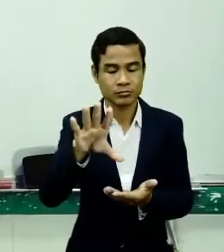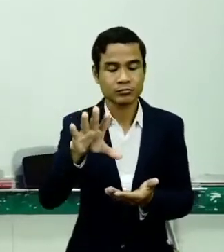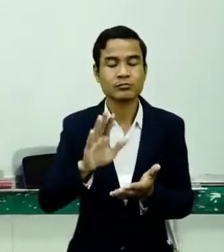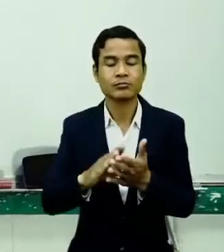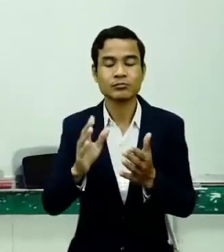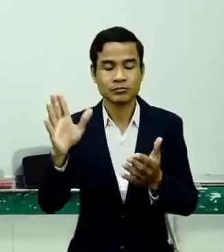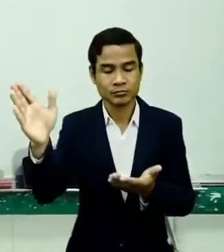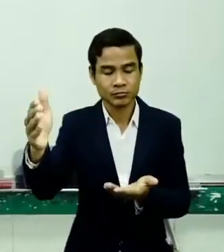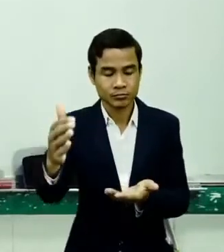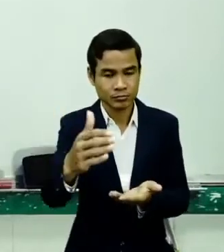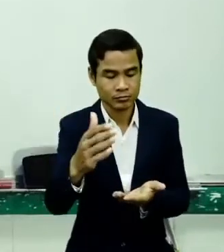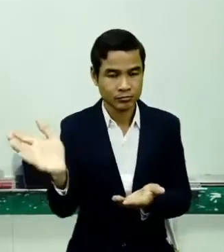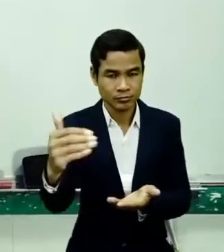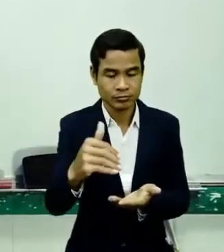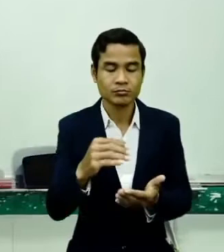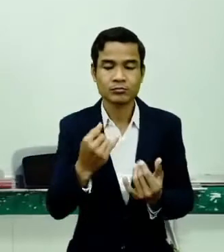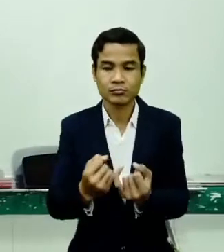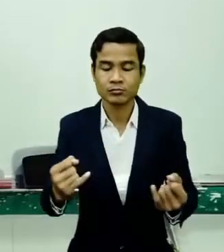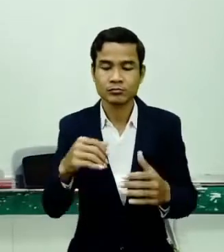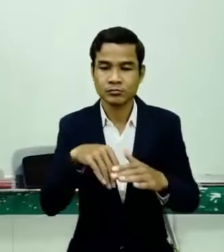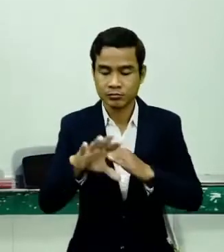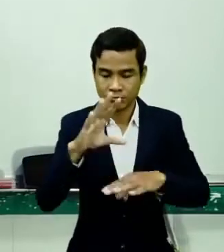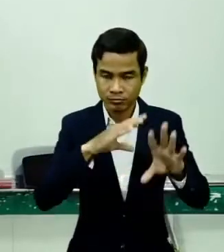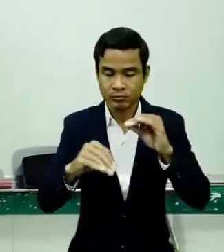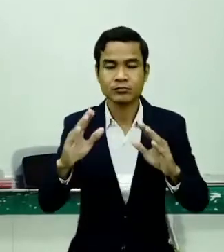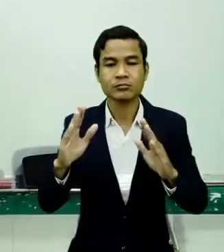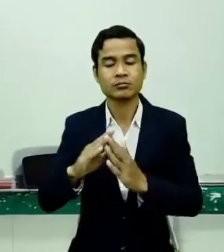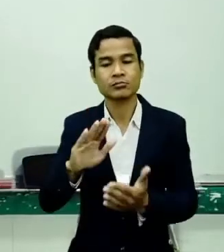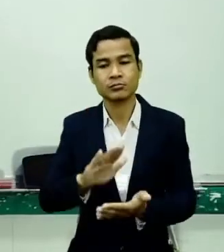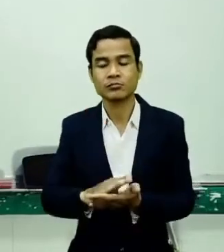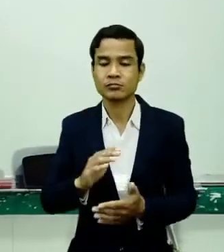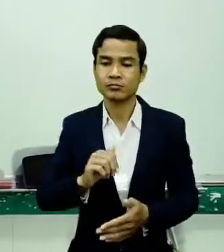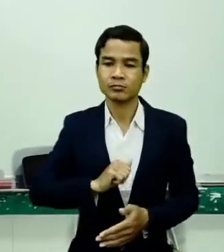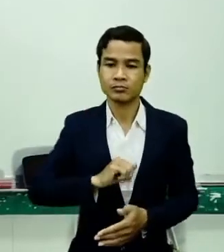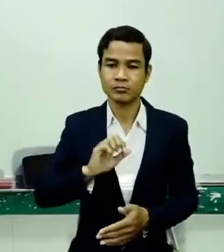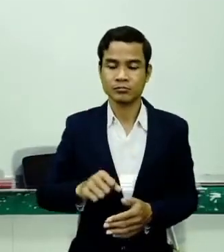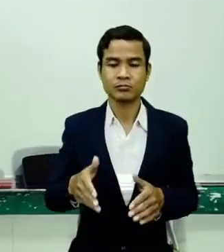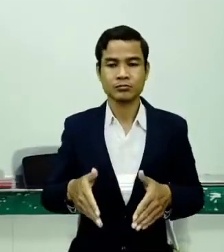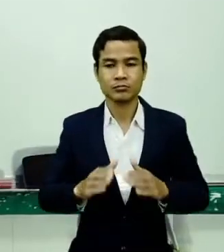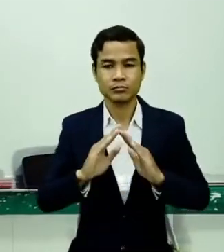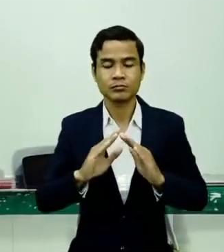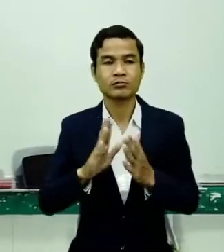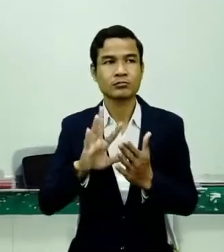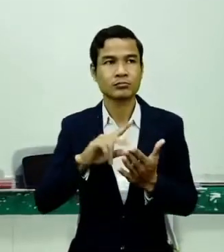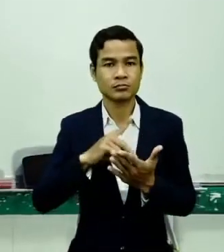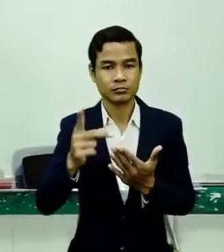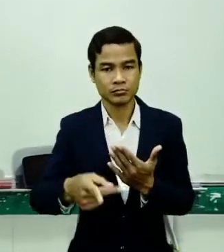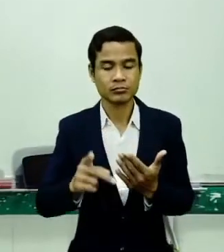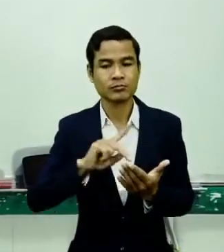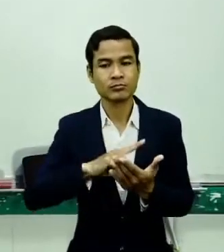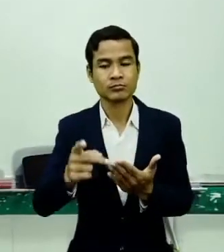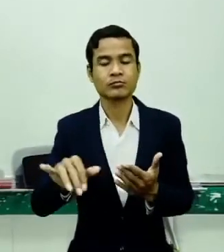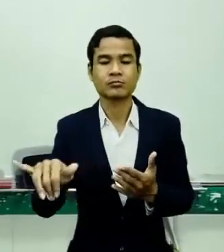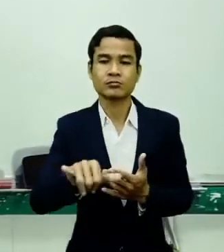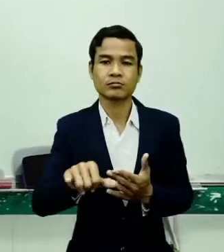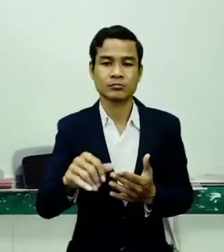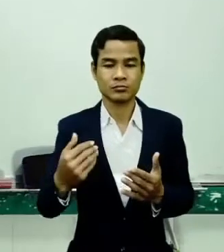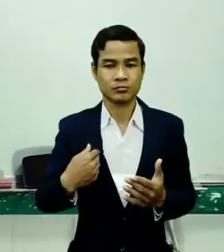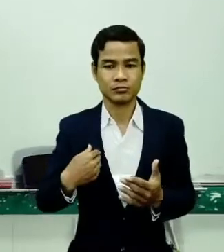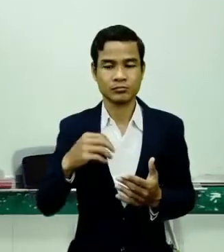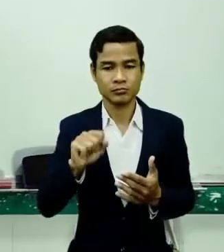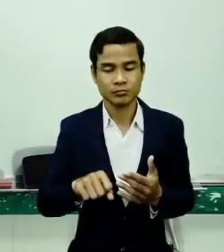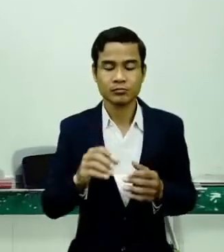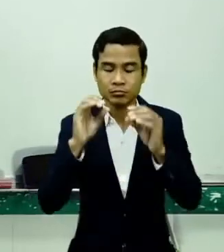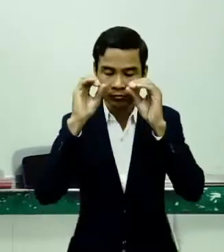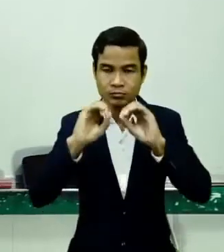ចូលរៀនសម្រាប់សាលារបស់អ្នកគ្រូផ្ទាល់ក៏មានបង្កើតនៅកម្មវិធីនោះដែរចាមានដូចជា